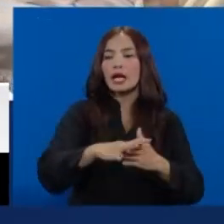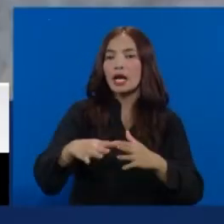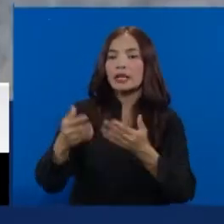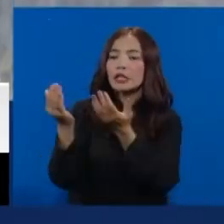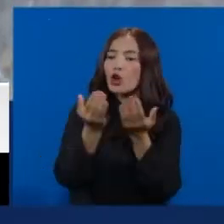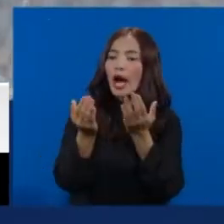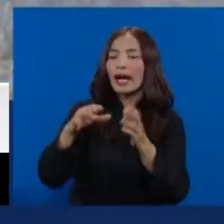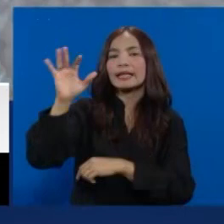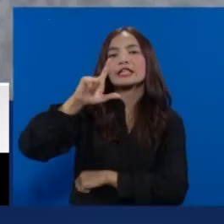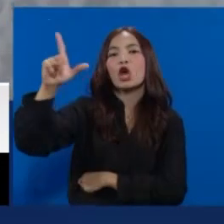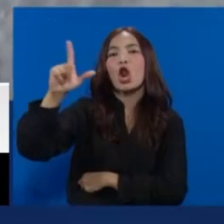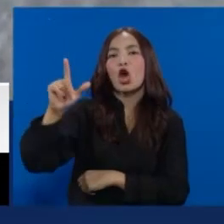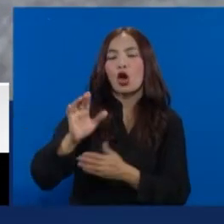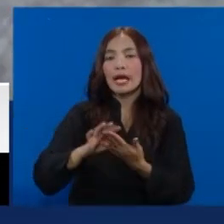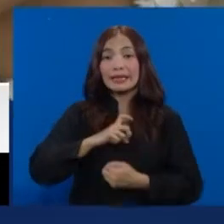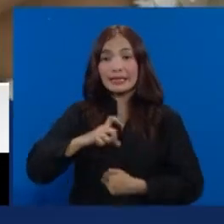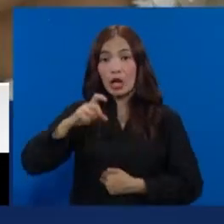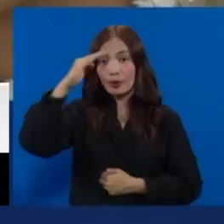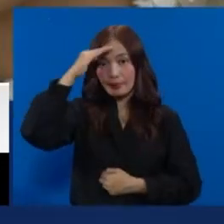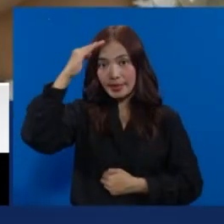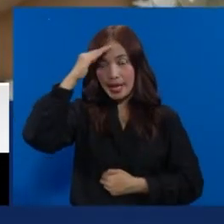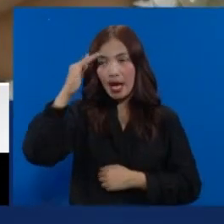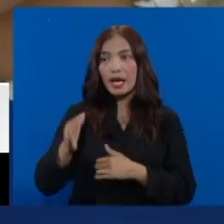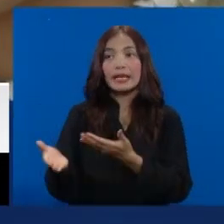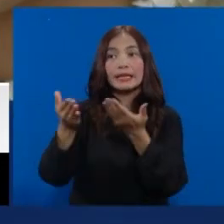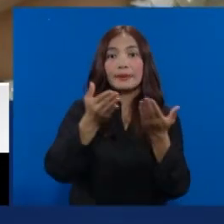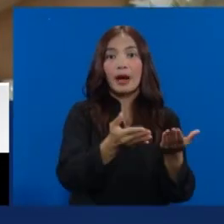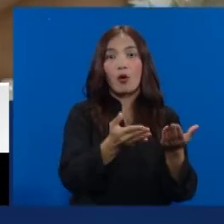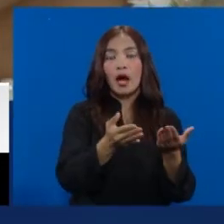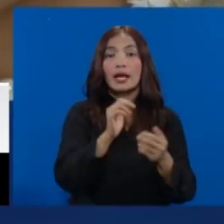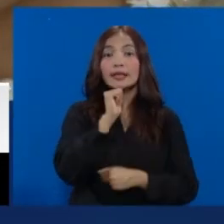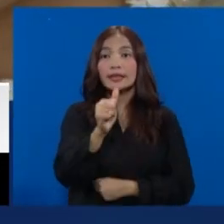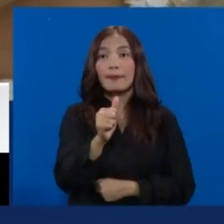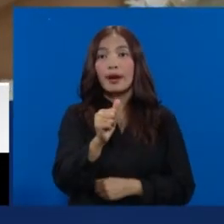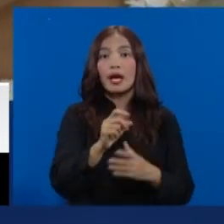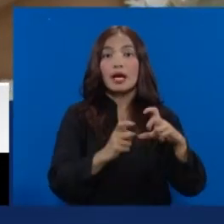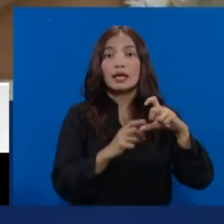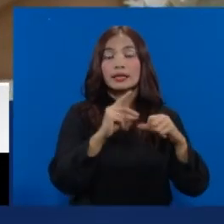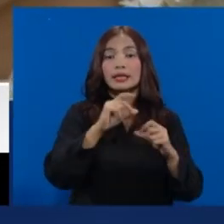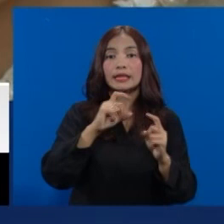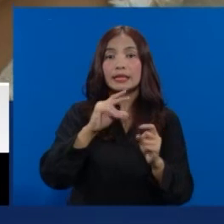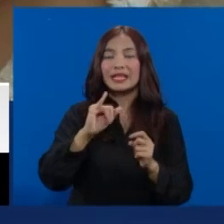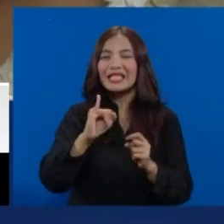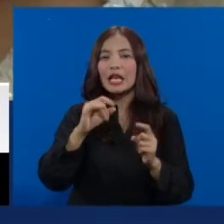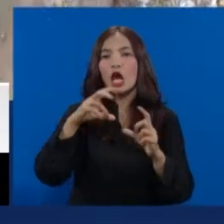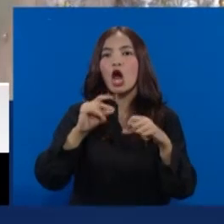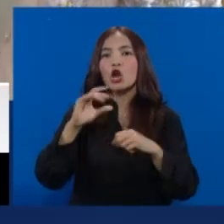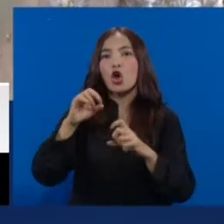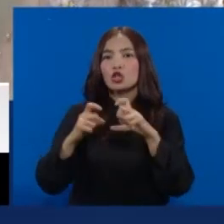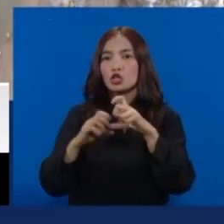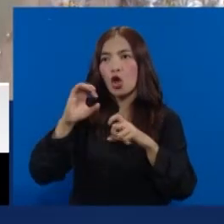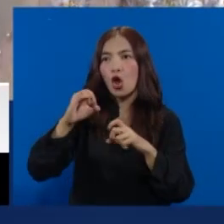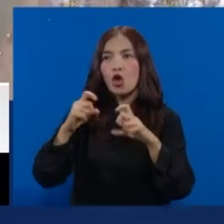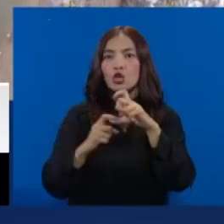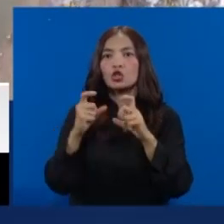calon pengantin pria Kaisang, yang dibawa oleh Sri Roso Sudarmo. Ini merupakan sesepuh di